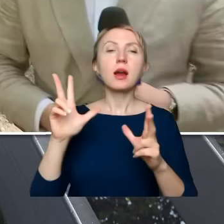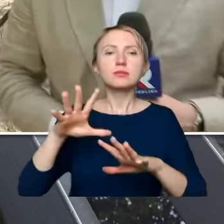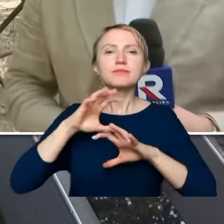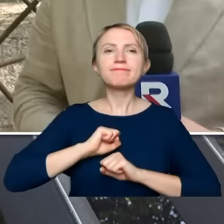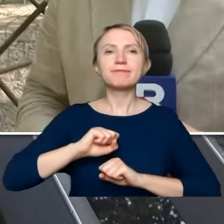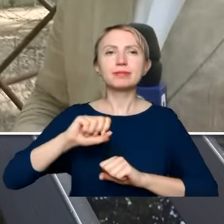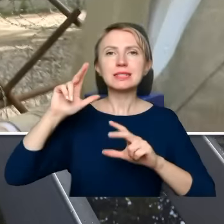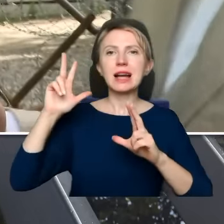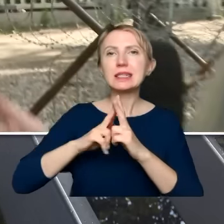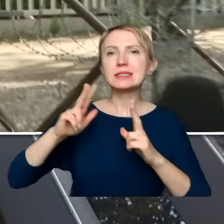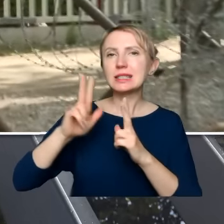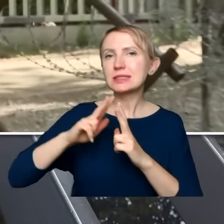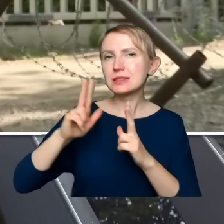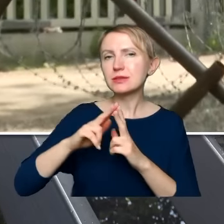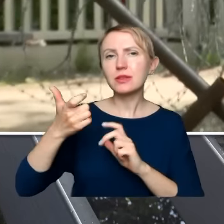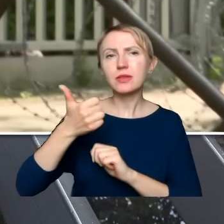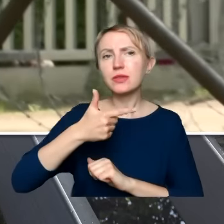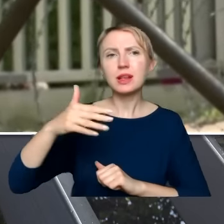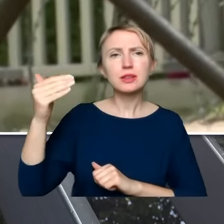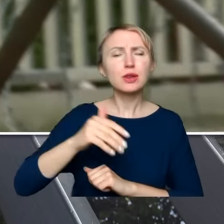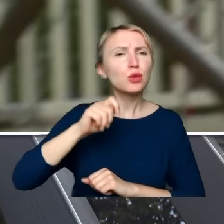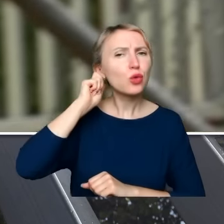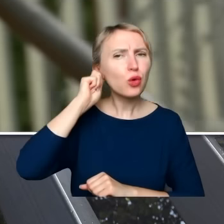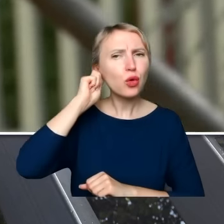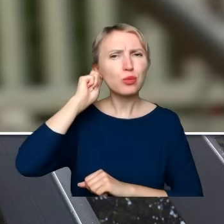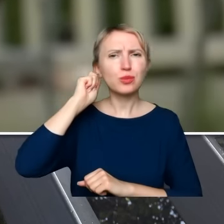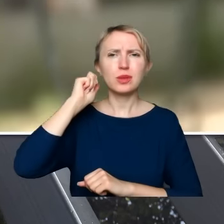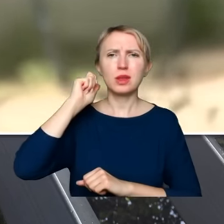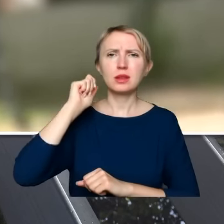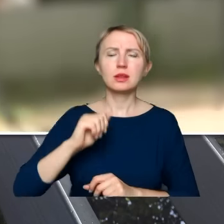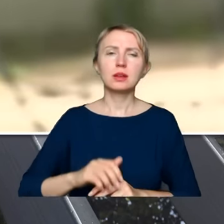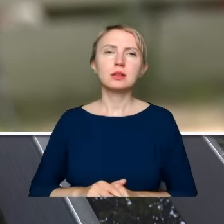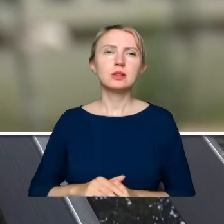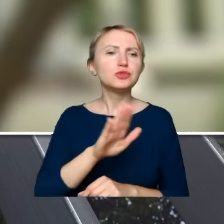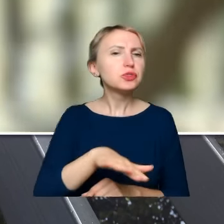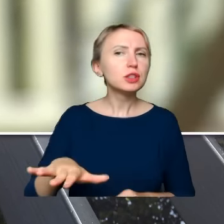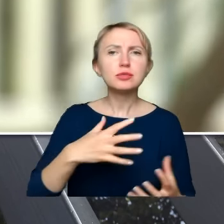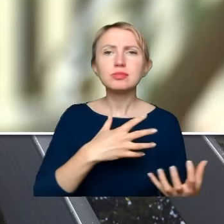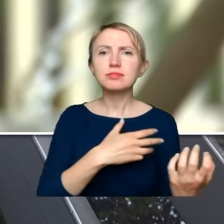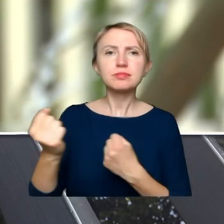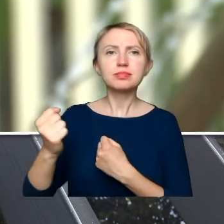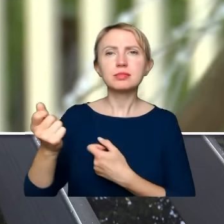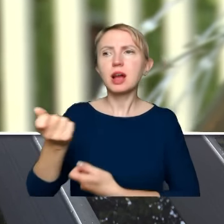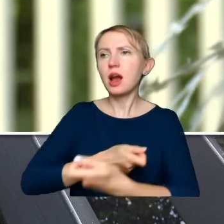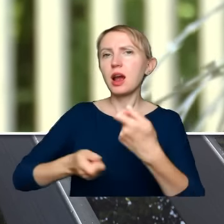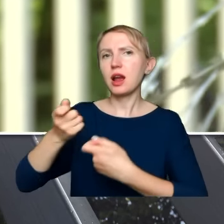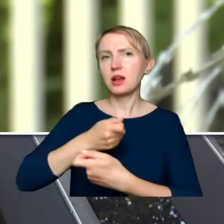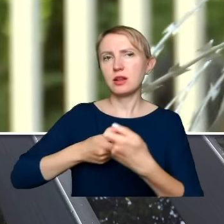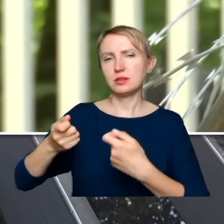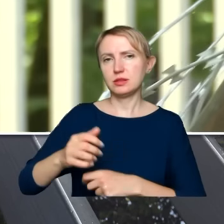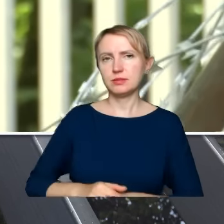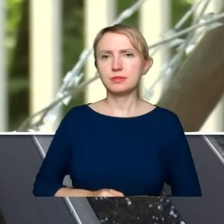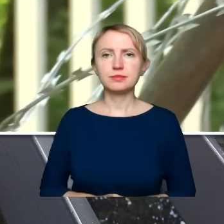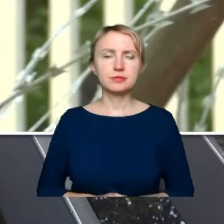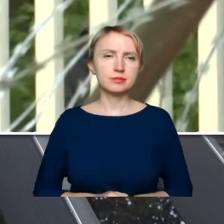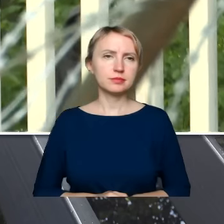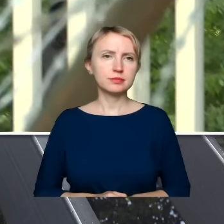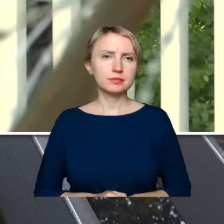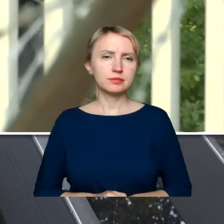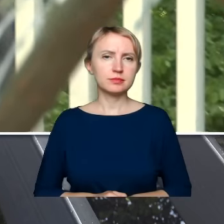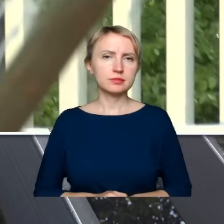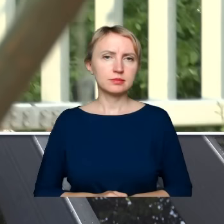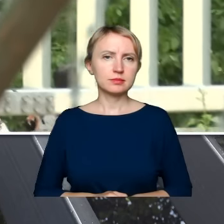porywały setki kobiet, tysiące kobiet, dzieci na handlę niewolników, mówiąc krótko. I